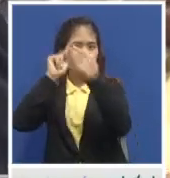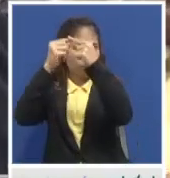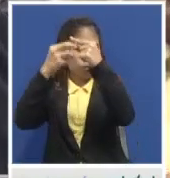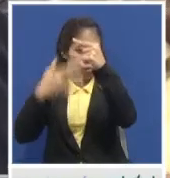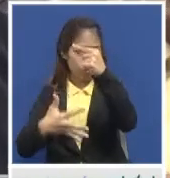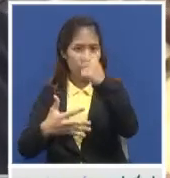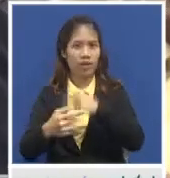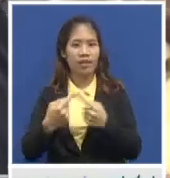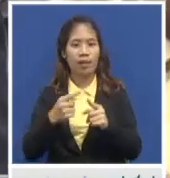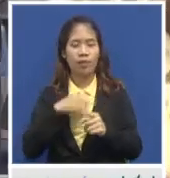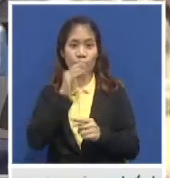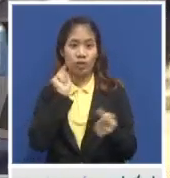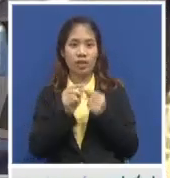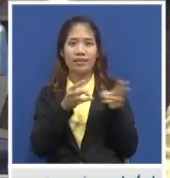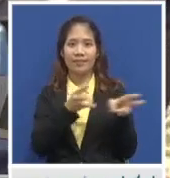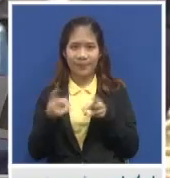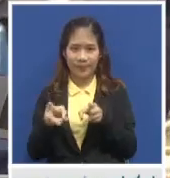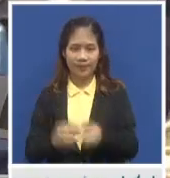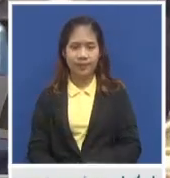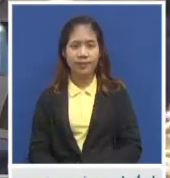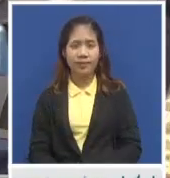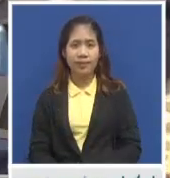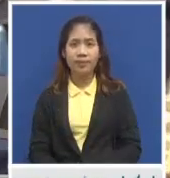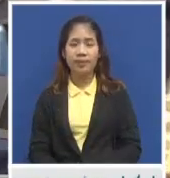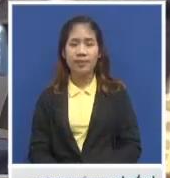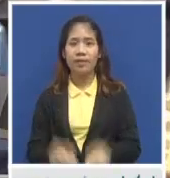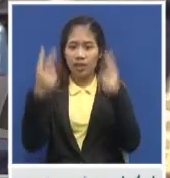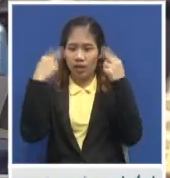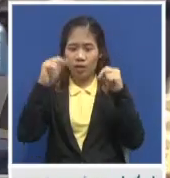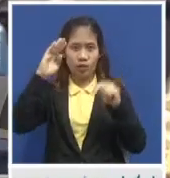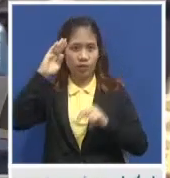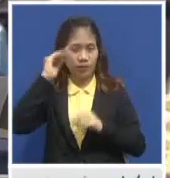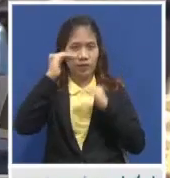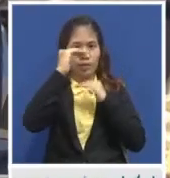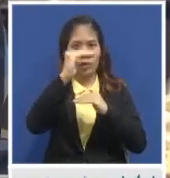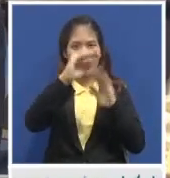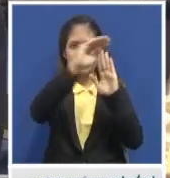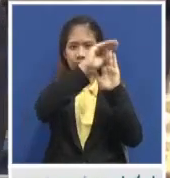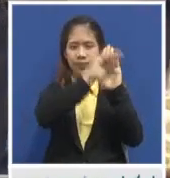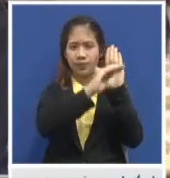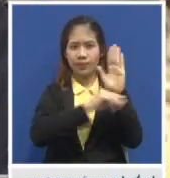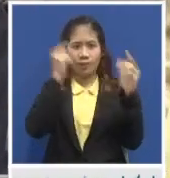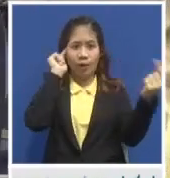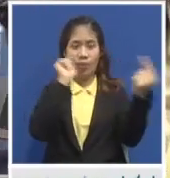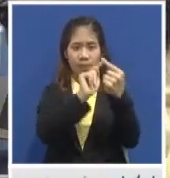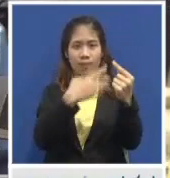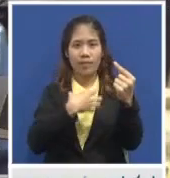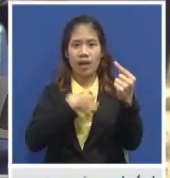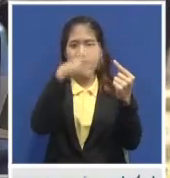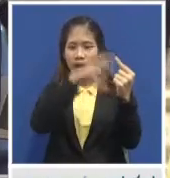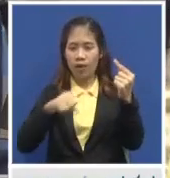างการที่ท่านนายกรัฐมนตรีได้กำหนดเป้าหมายไว้ว่าอยากที่จะใช้นโยบ